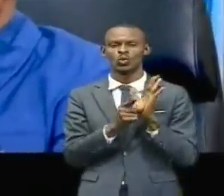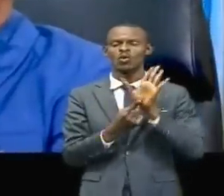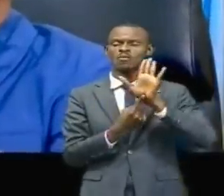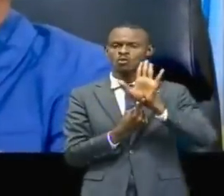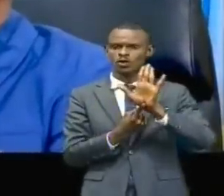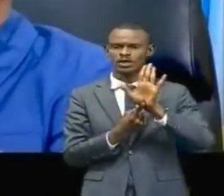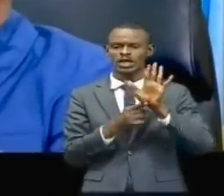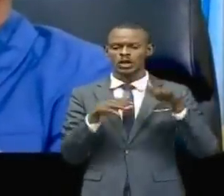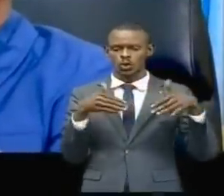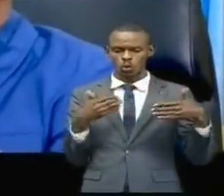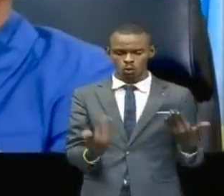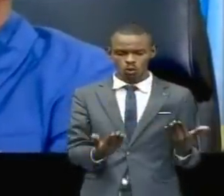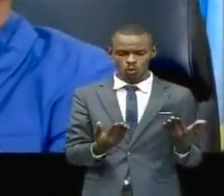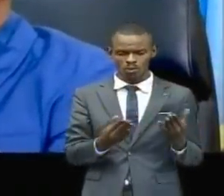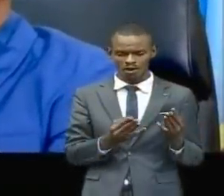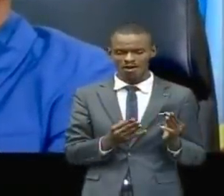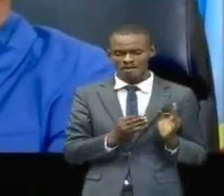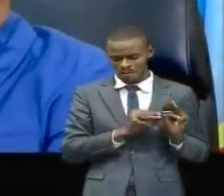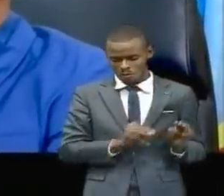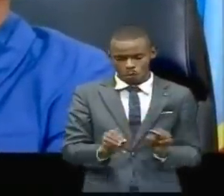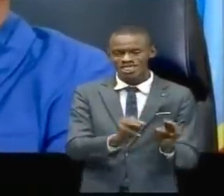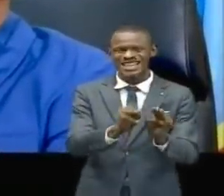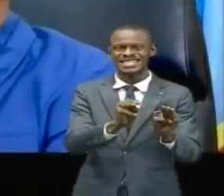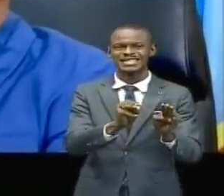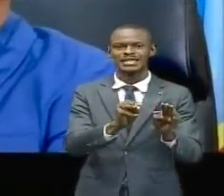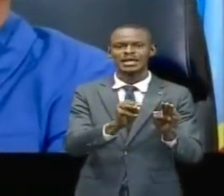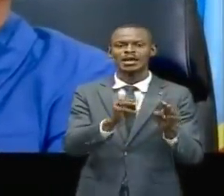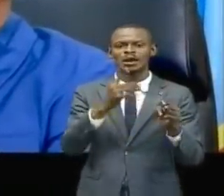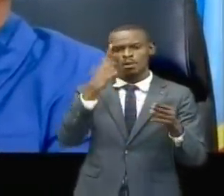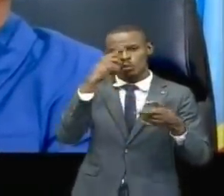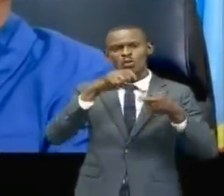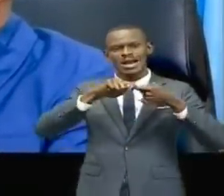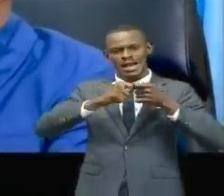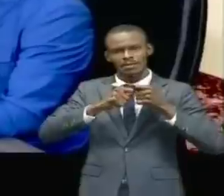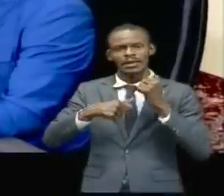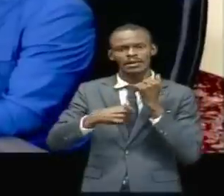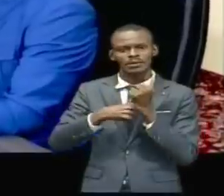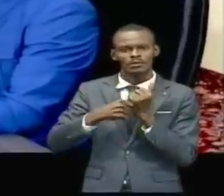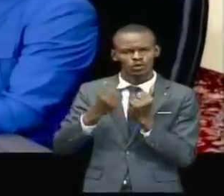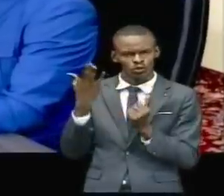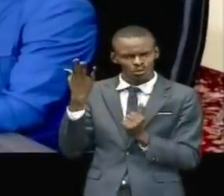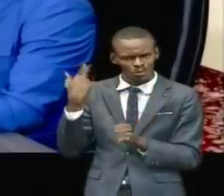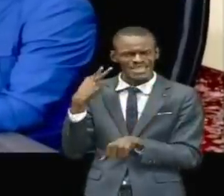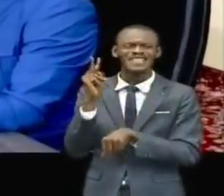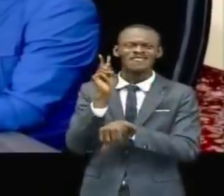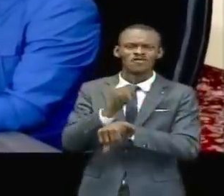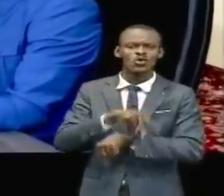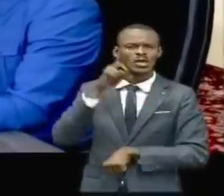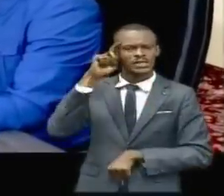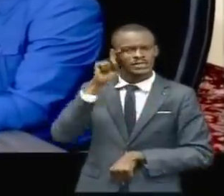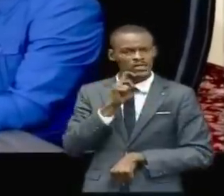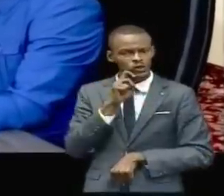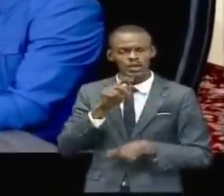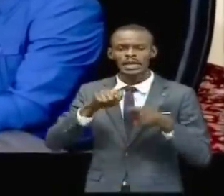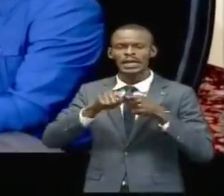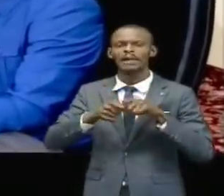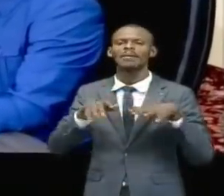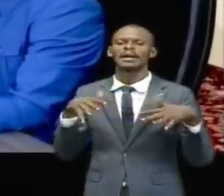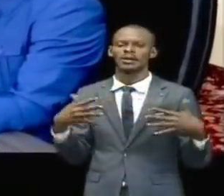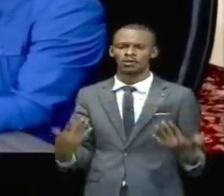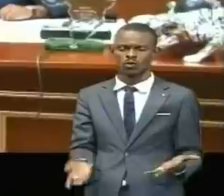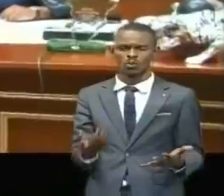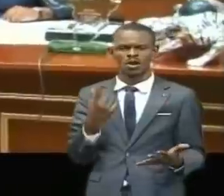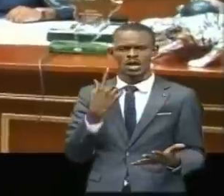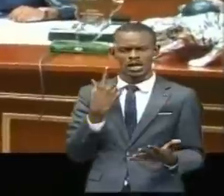judiciaire, administrative et sociale et des réparations au profit de ces victimes. Et ils s'appliquent aux faits commis à partir